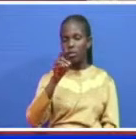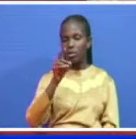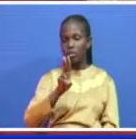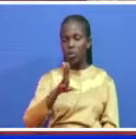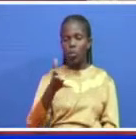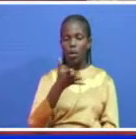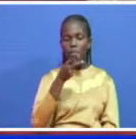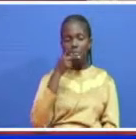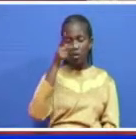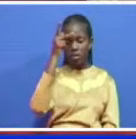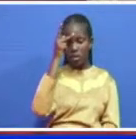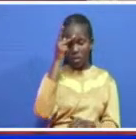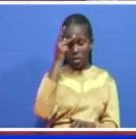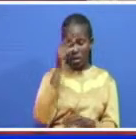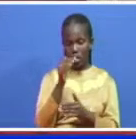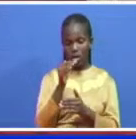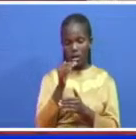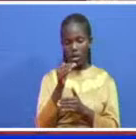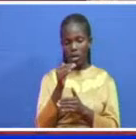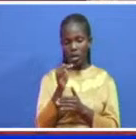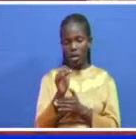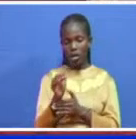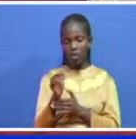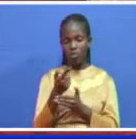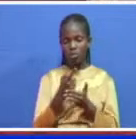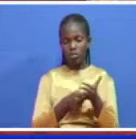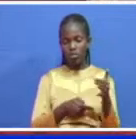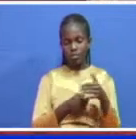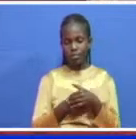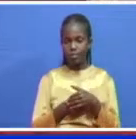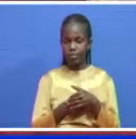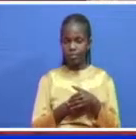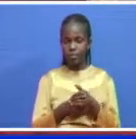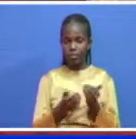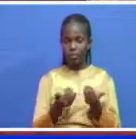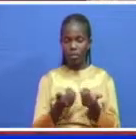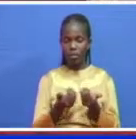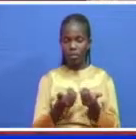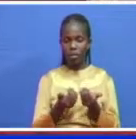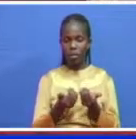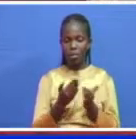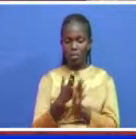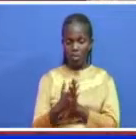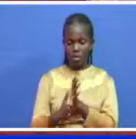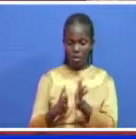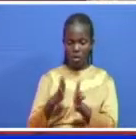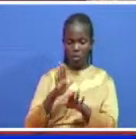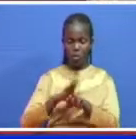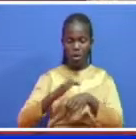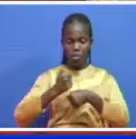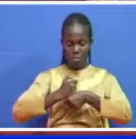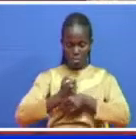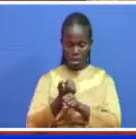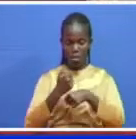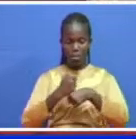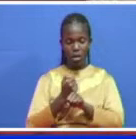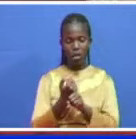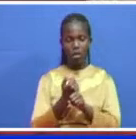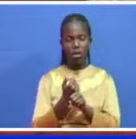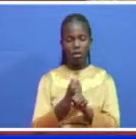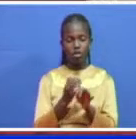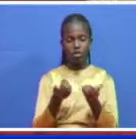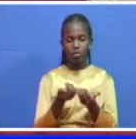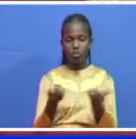wenda asiai ala mena amanyiwa maneke kilasi chanyanya kuikia mivango medhianu ya undu wa